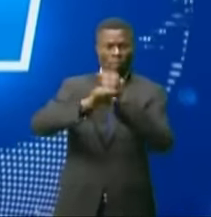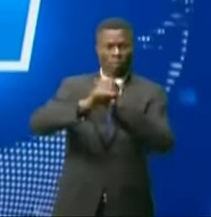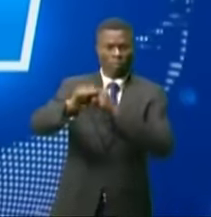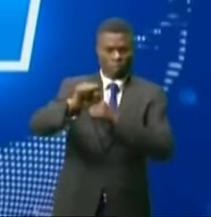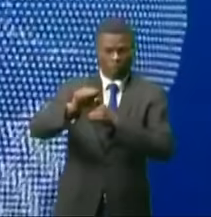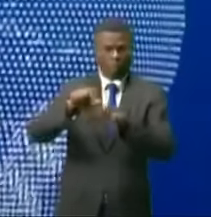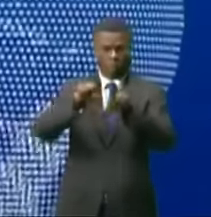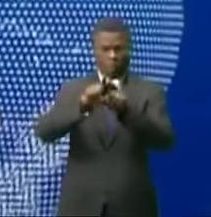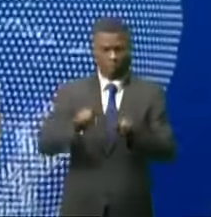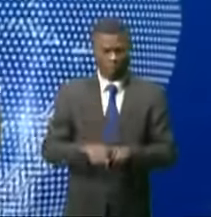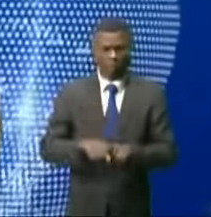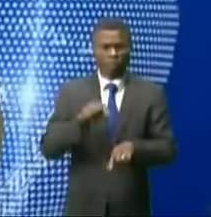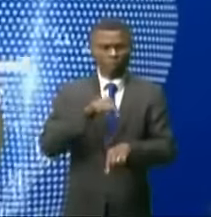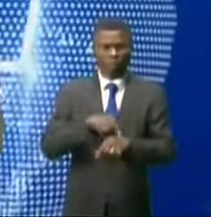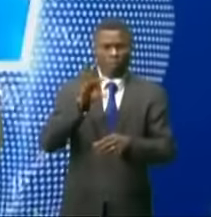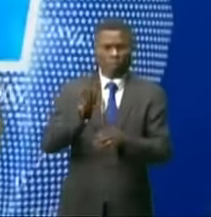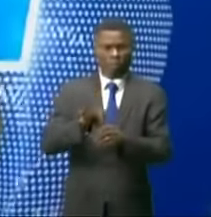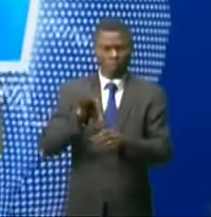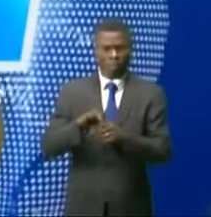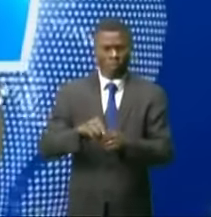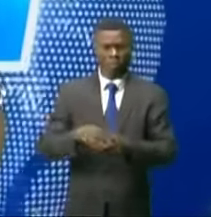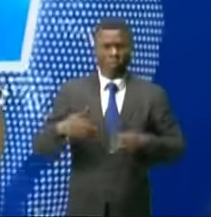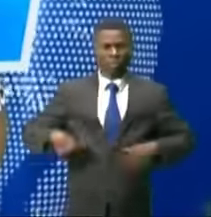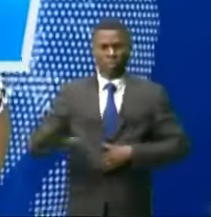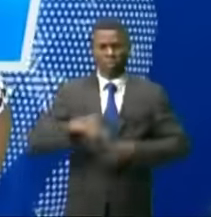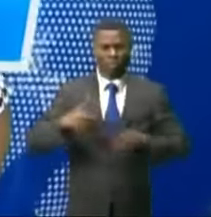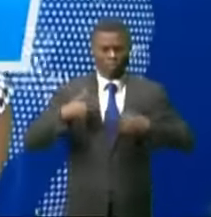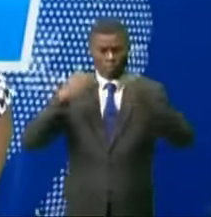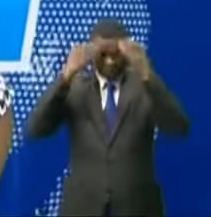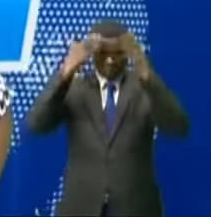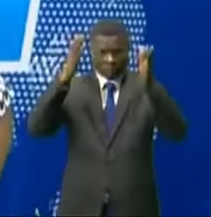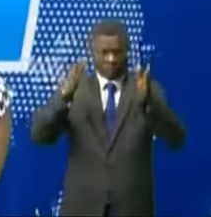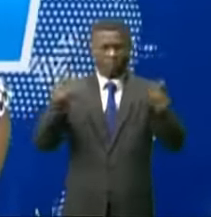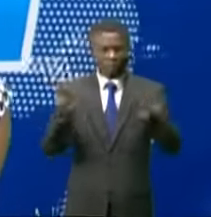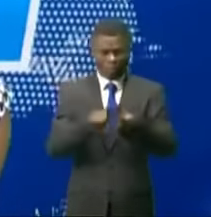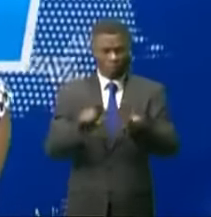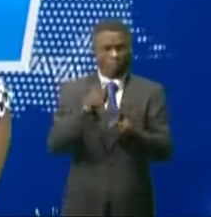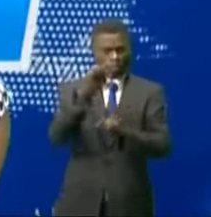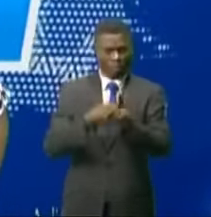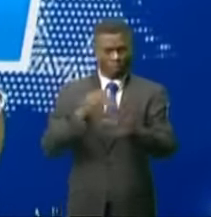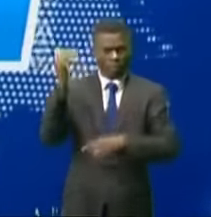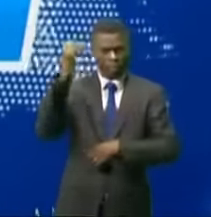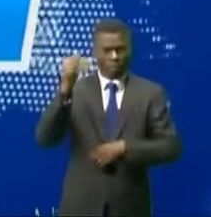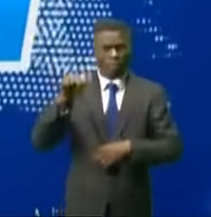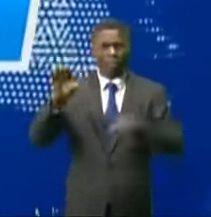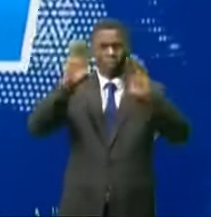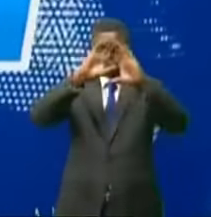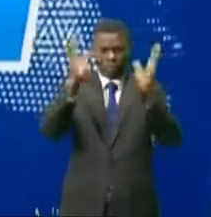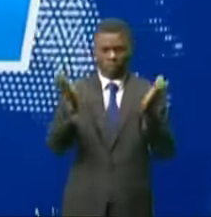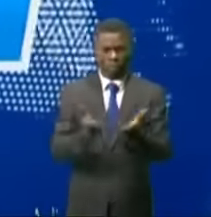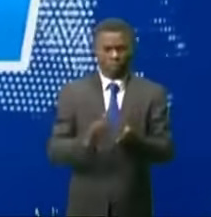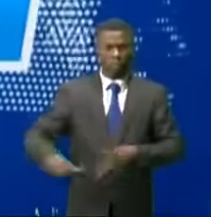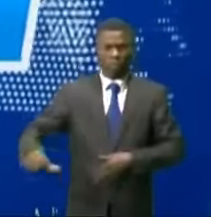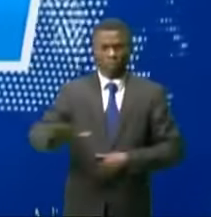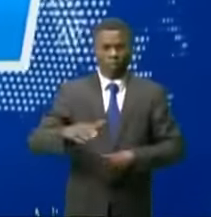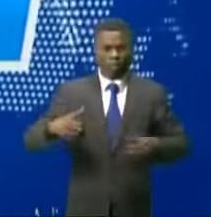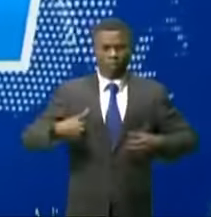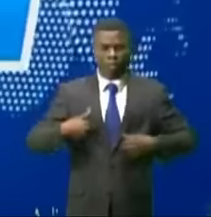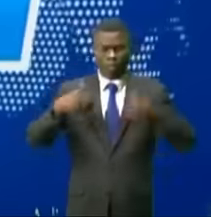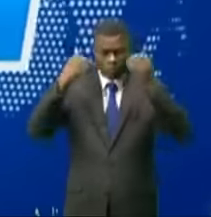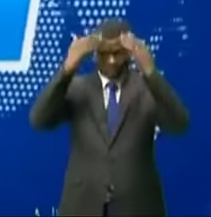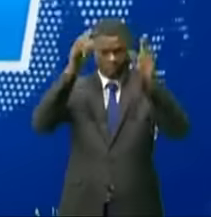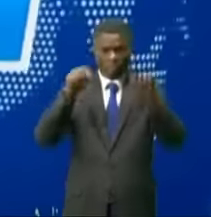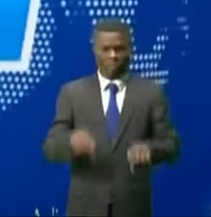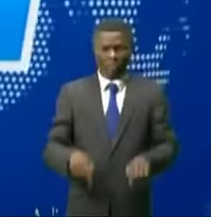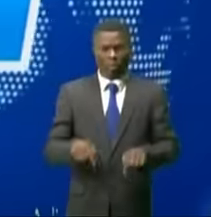l'Égypte vit aussi une année électorale. En ce même mois de décembre 2023, la communauté égyptienne en